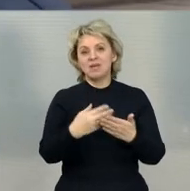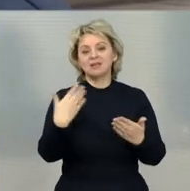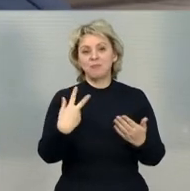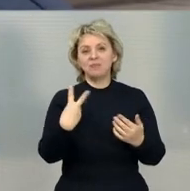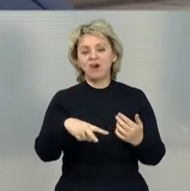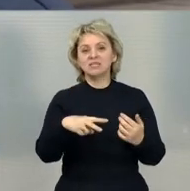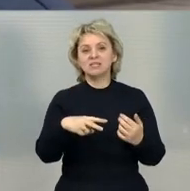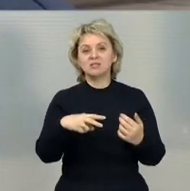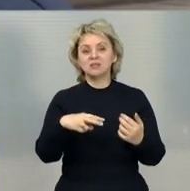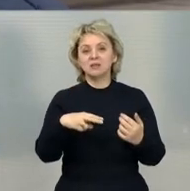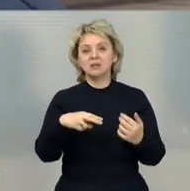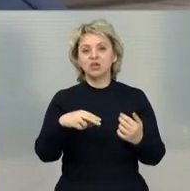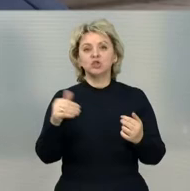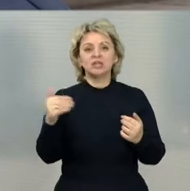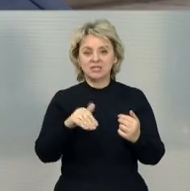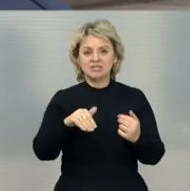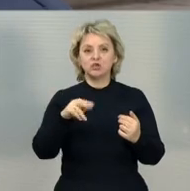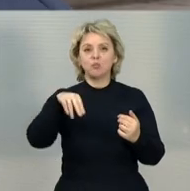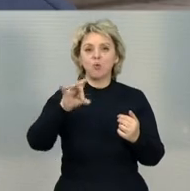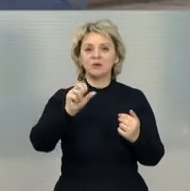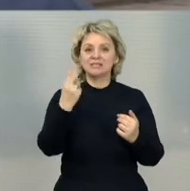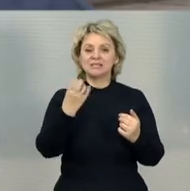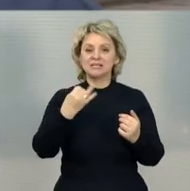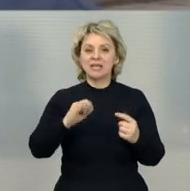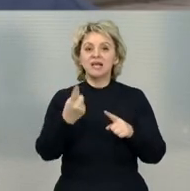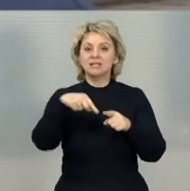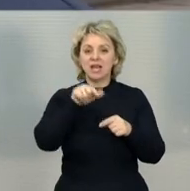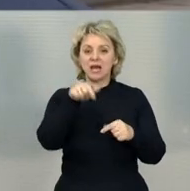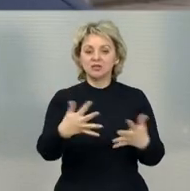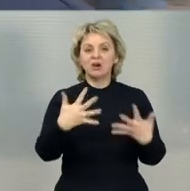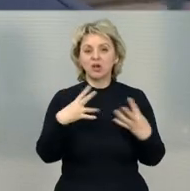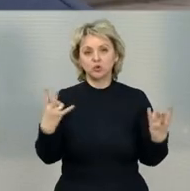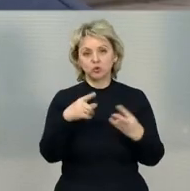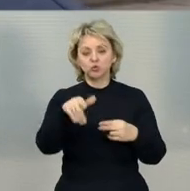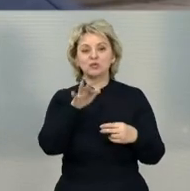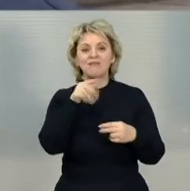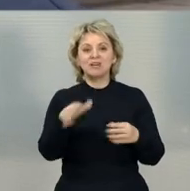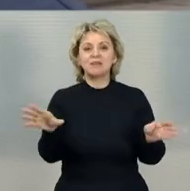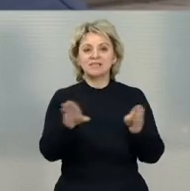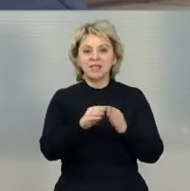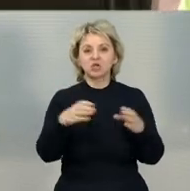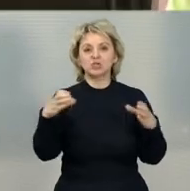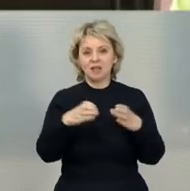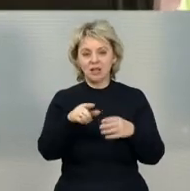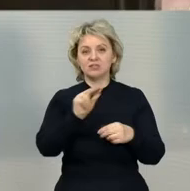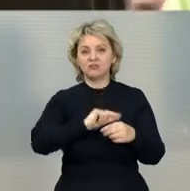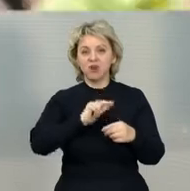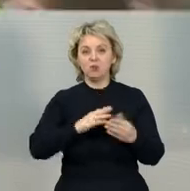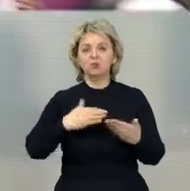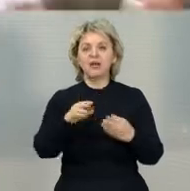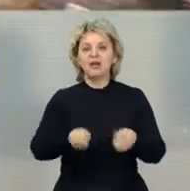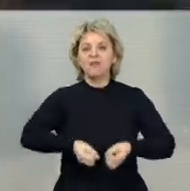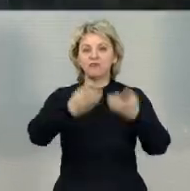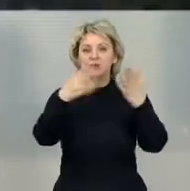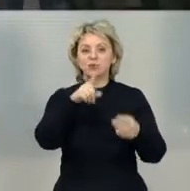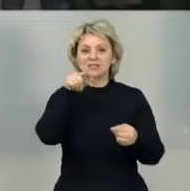получится 20 тысяч порций, а для этого, конечно, нужно время и слаженность коллектива. Выпустив